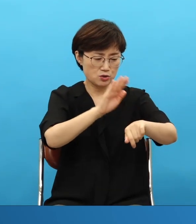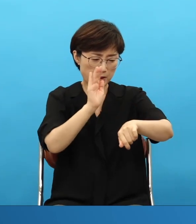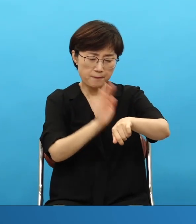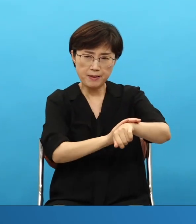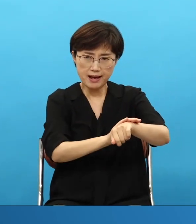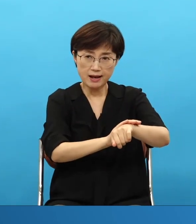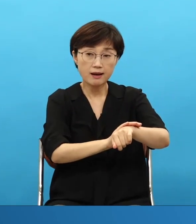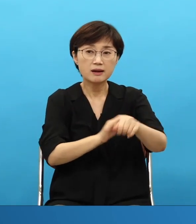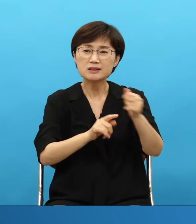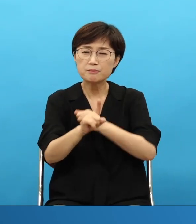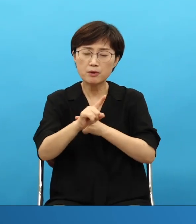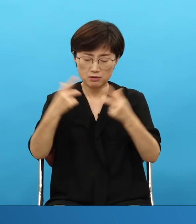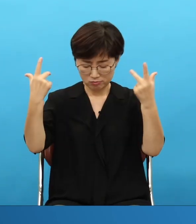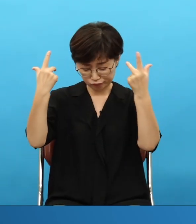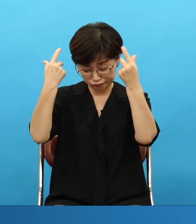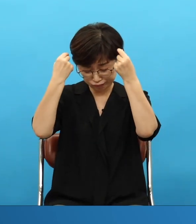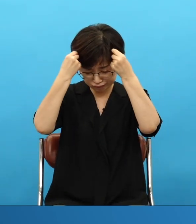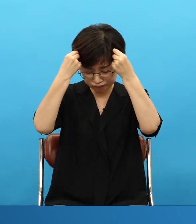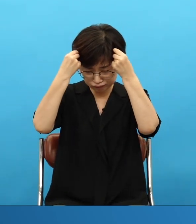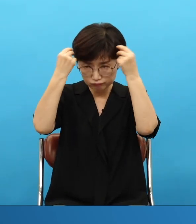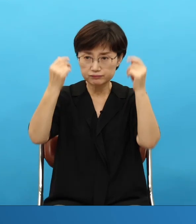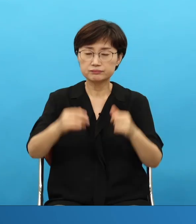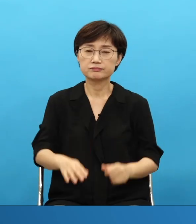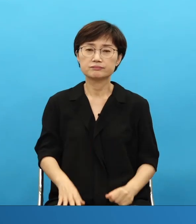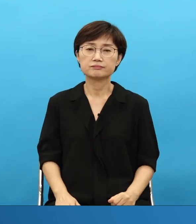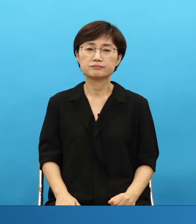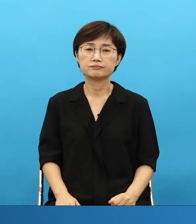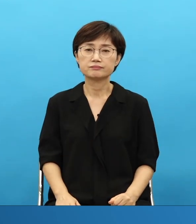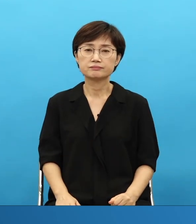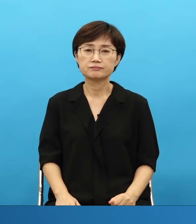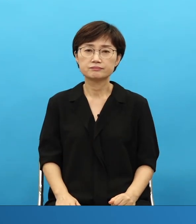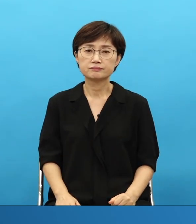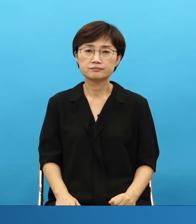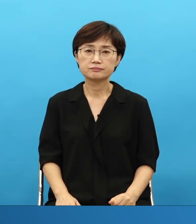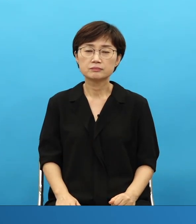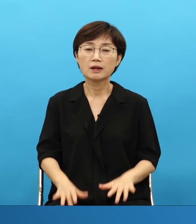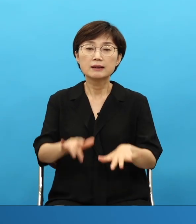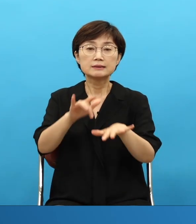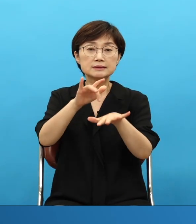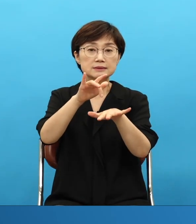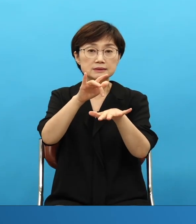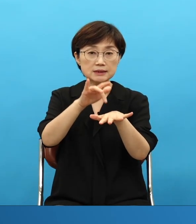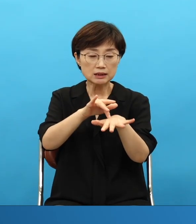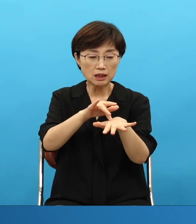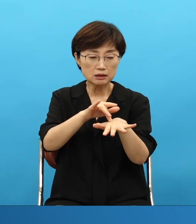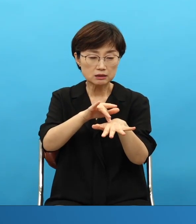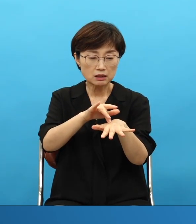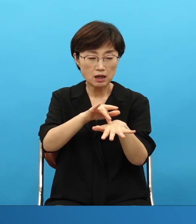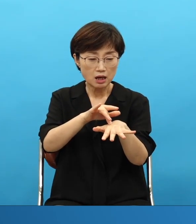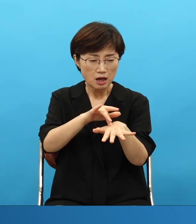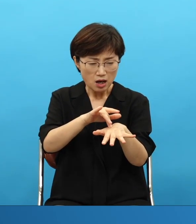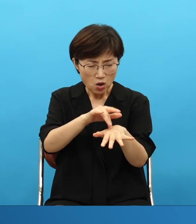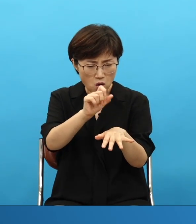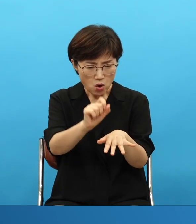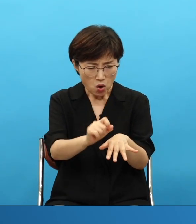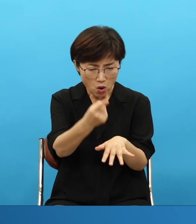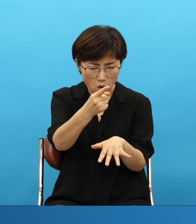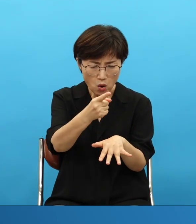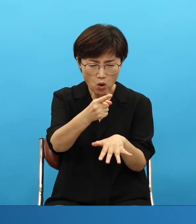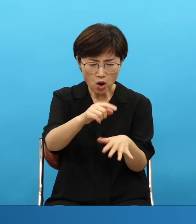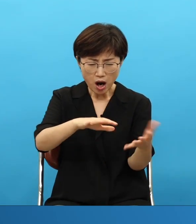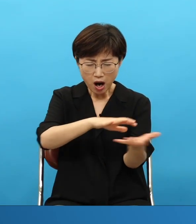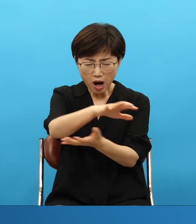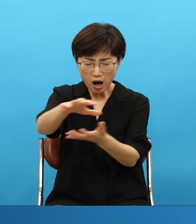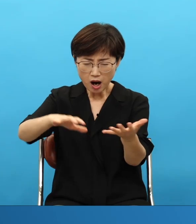walls. 여러분 보세요. 이렇게 흑암이 들어닥치면 어느새 막 이 재앙이라는 건 알 수 없이 들어닥친단 말이에요. And so